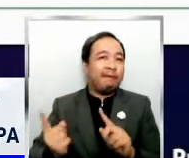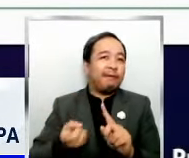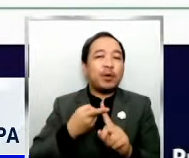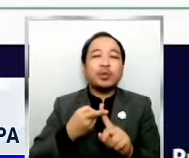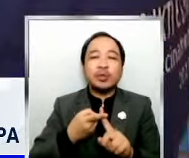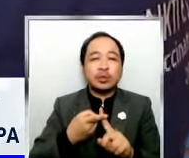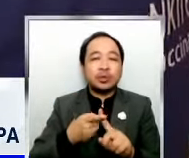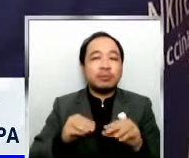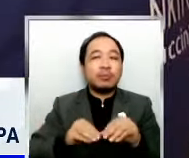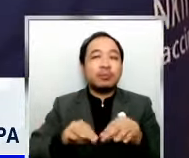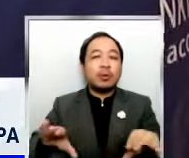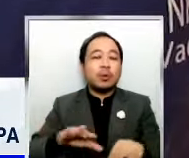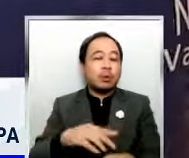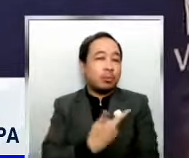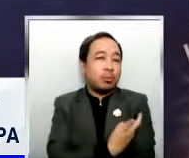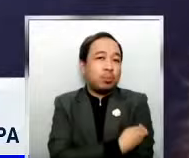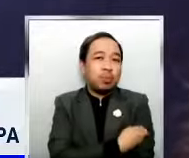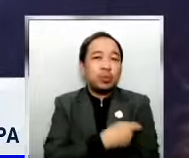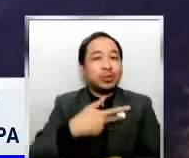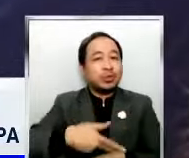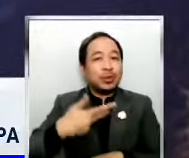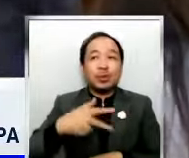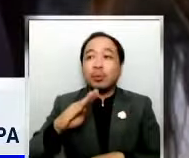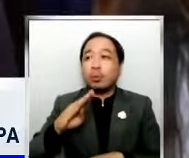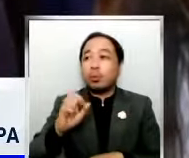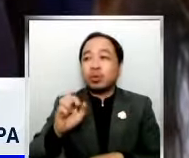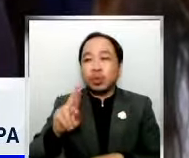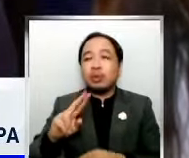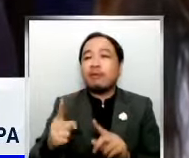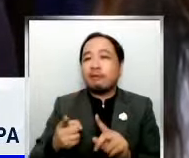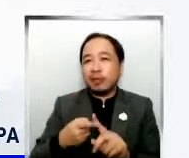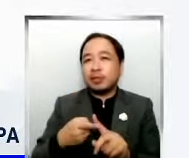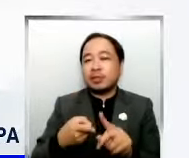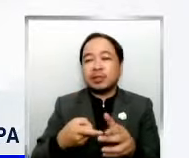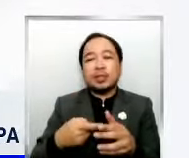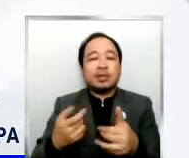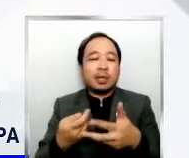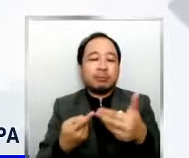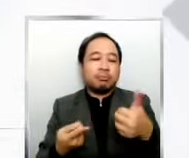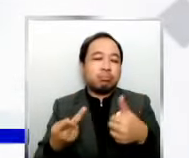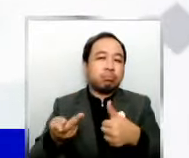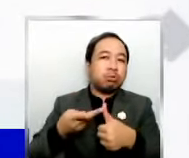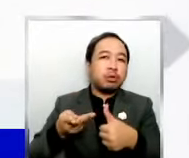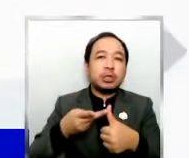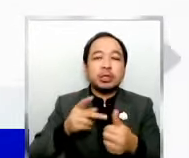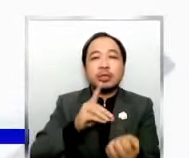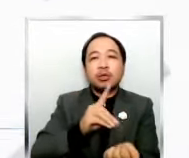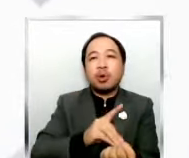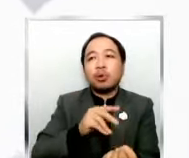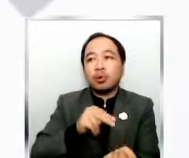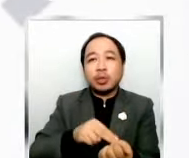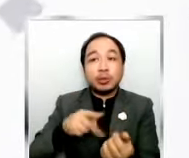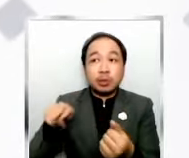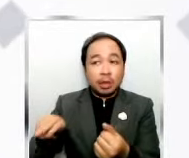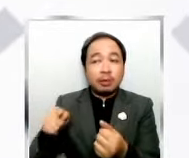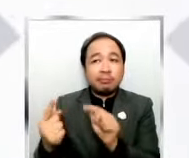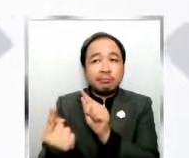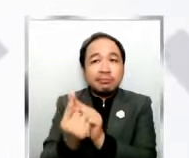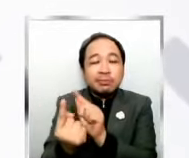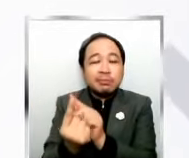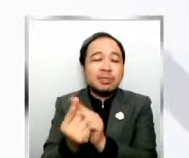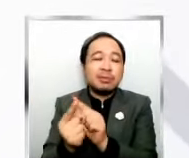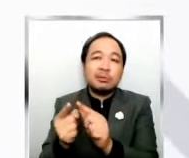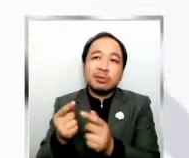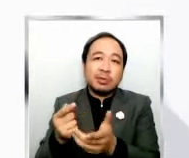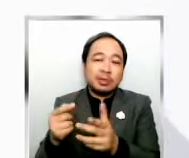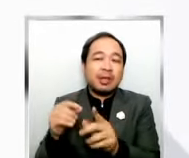health workers na direktang nakakahalubilo ang mga pasyenteng may COVID. Kasi talagang sila yung laging exposed .